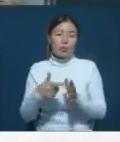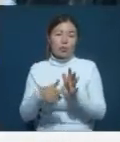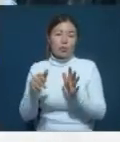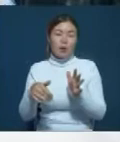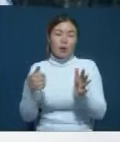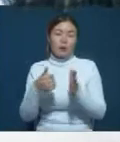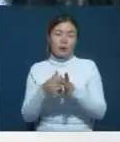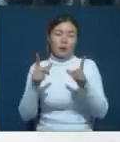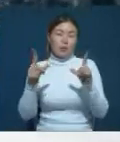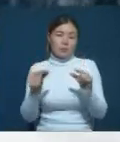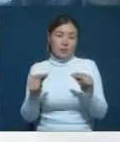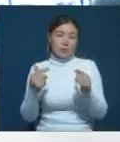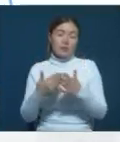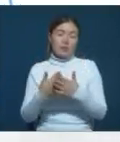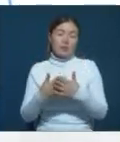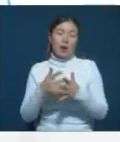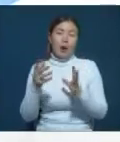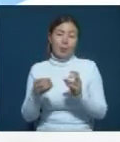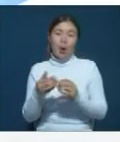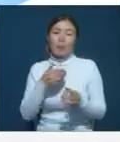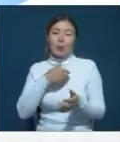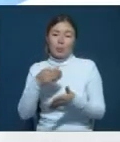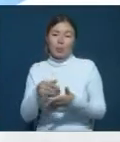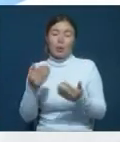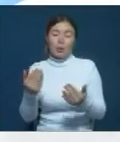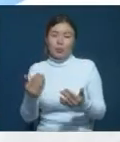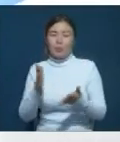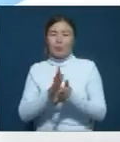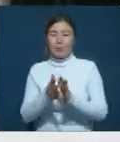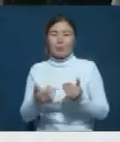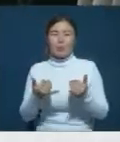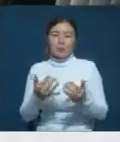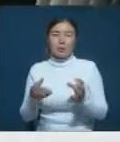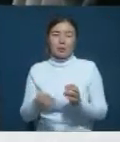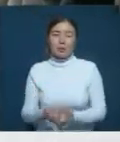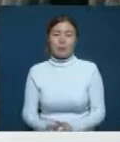дейін жеңілдік қарастырылған. Бір сөзбен алам деген адамға жағдай жасалған.